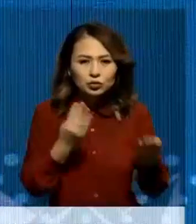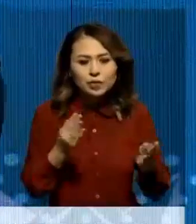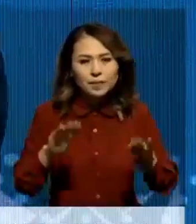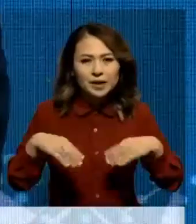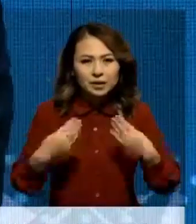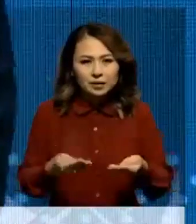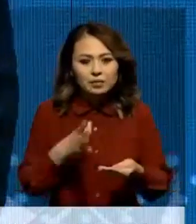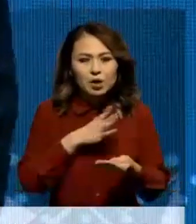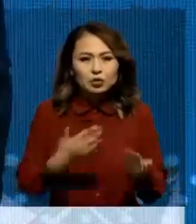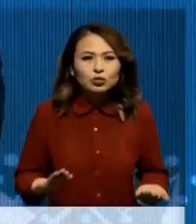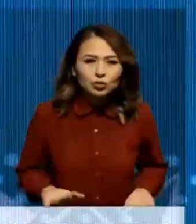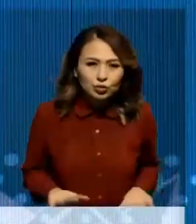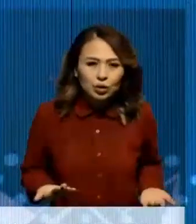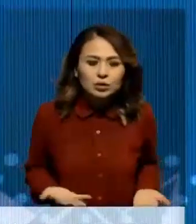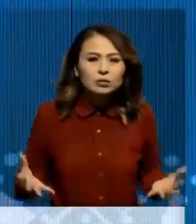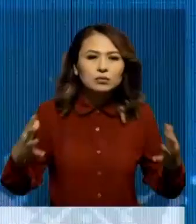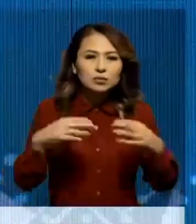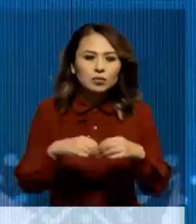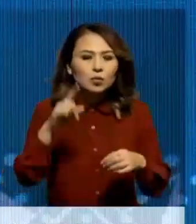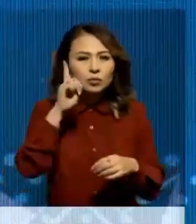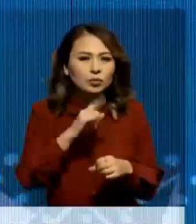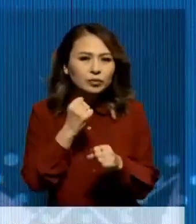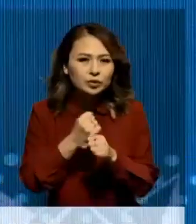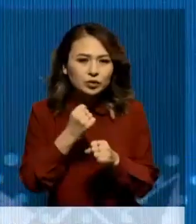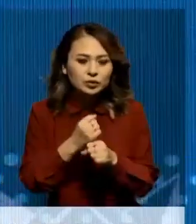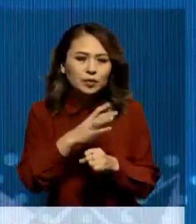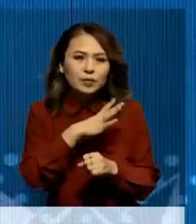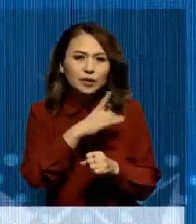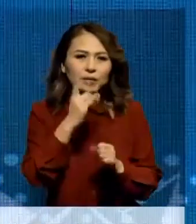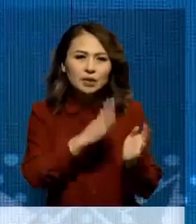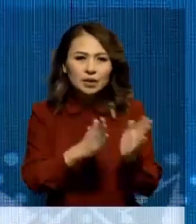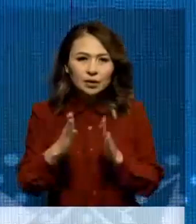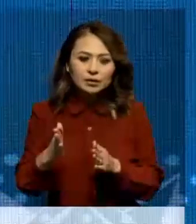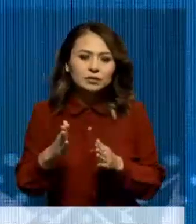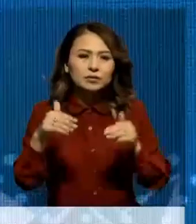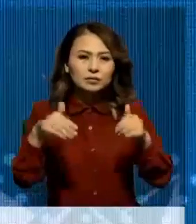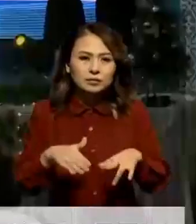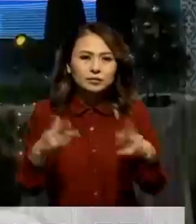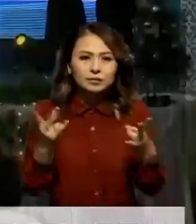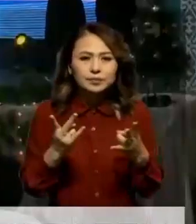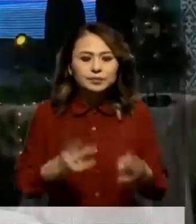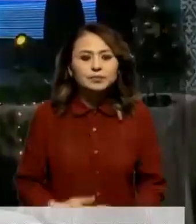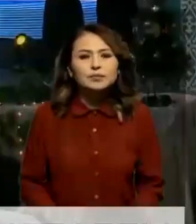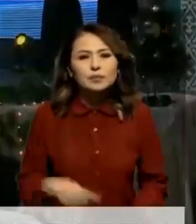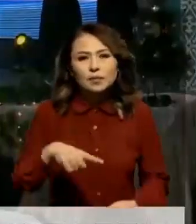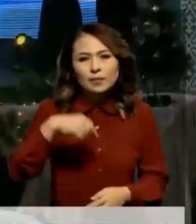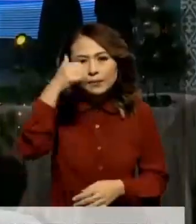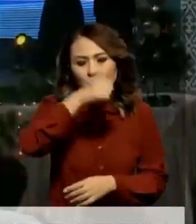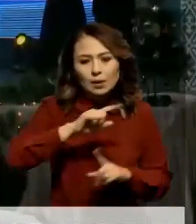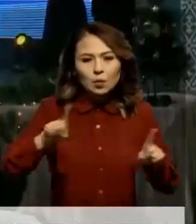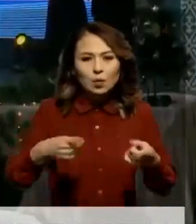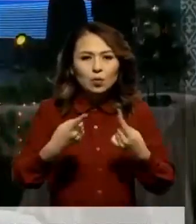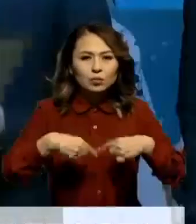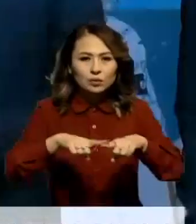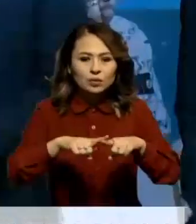беріліп, тұрғындарға қолайлы орта қалыптастыру үшін құзырлы мекемелер бірқатар тиісті шаралар қабылдады. Биыл қоғамдық даму